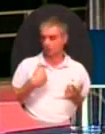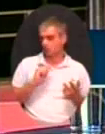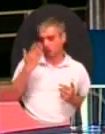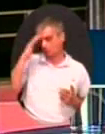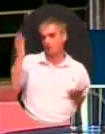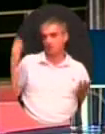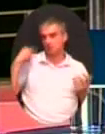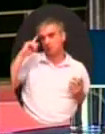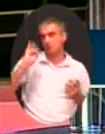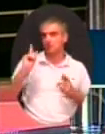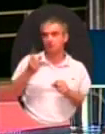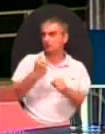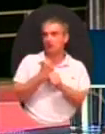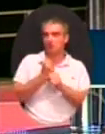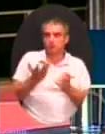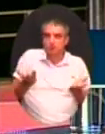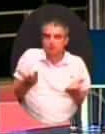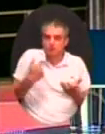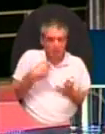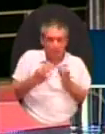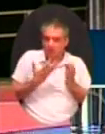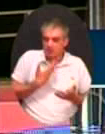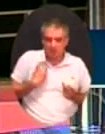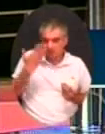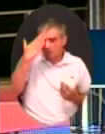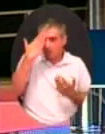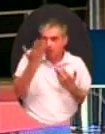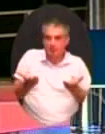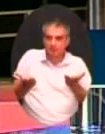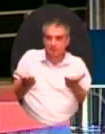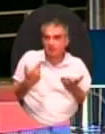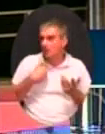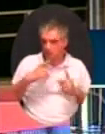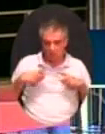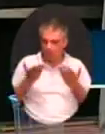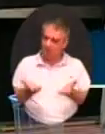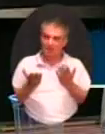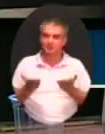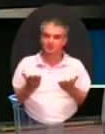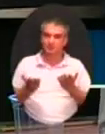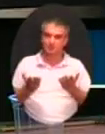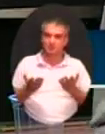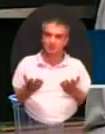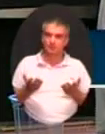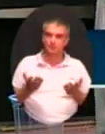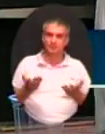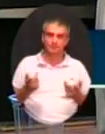לא מכיר, אני לא יודע מה עושים. אני לא דיין, אני לא מתמצא בזה. אני לא חי את זה. מה הפירוש